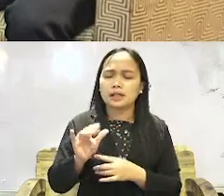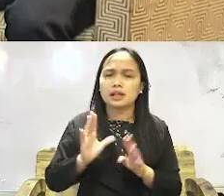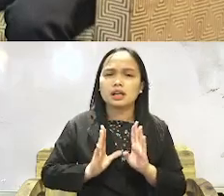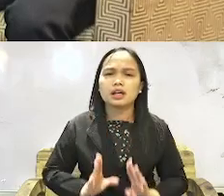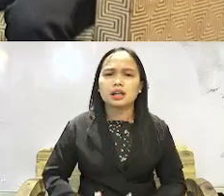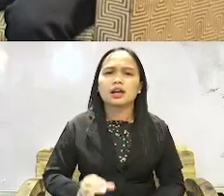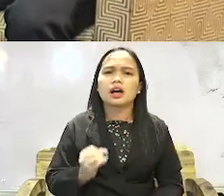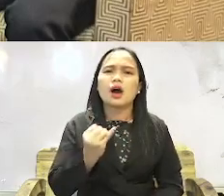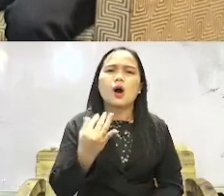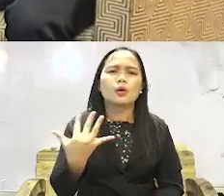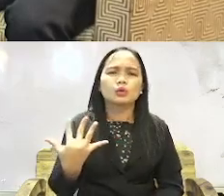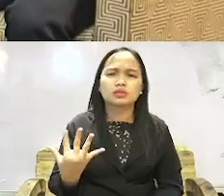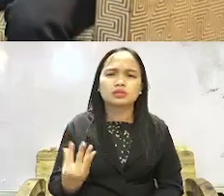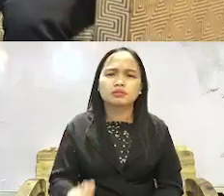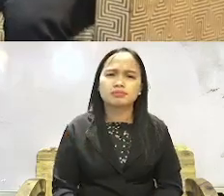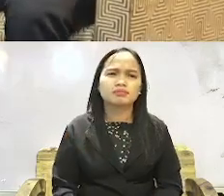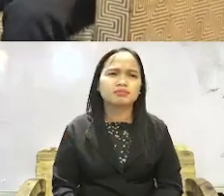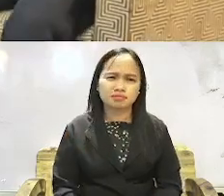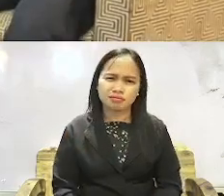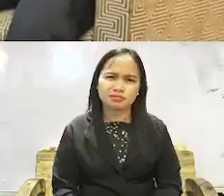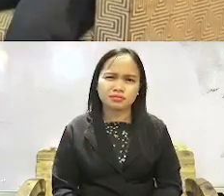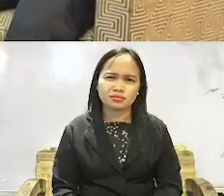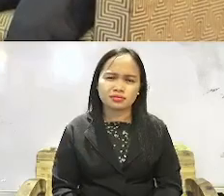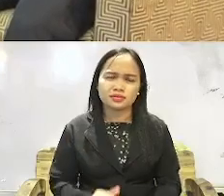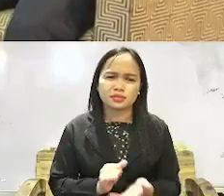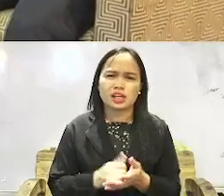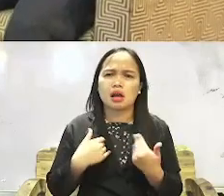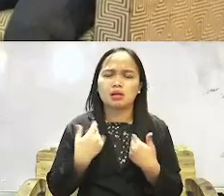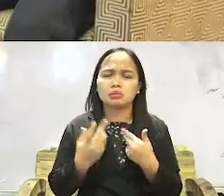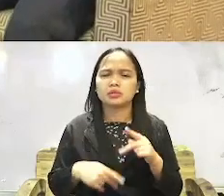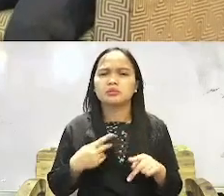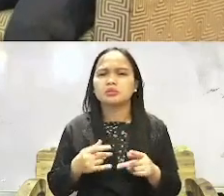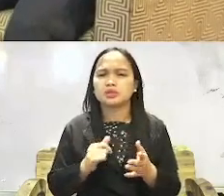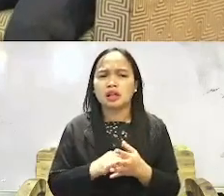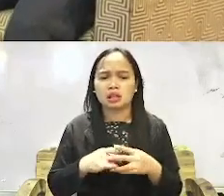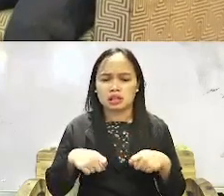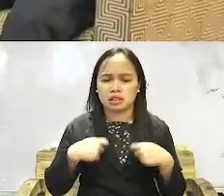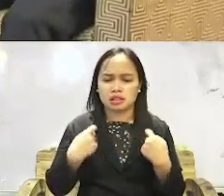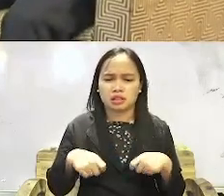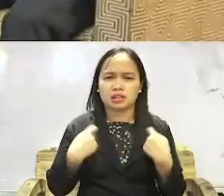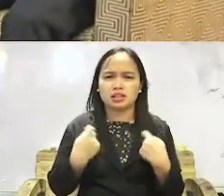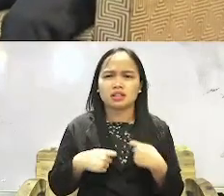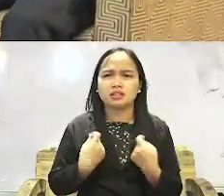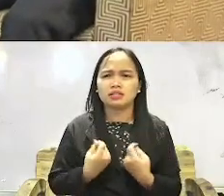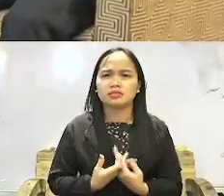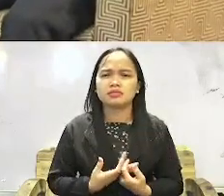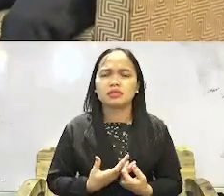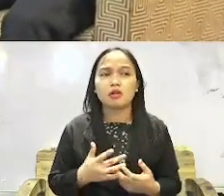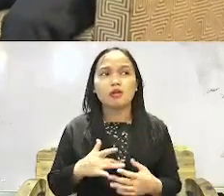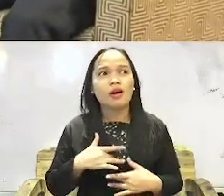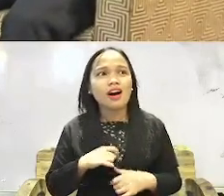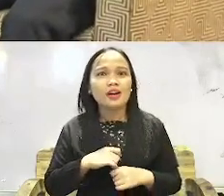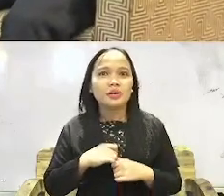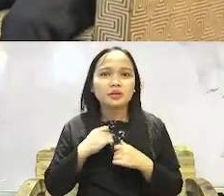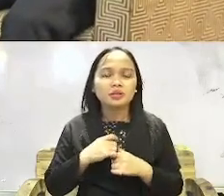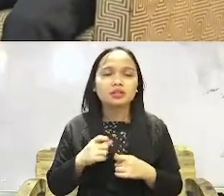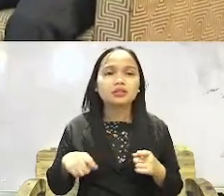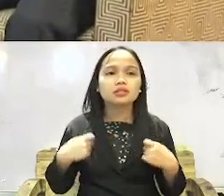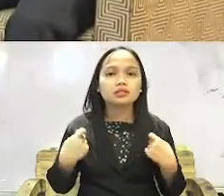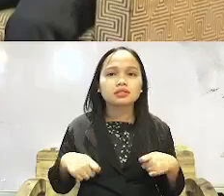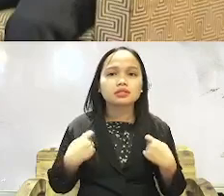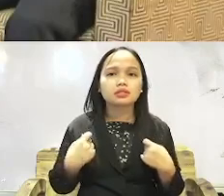Yeah. Oh. You see, meron ganun ang young people ngayon. You see, teenager pa lang, eh, pambihira. Proud sila dun, sir. Proud. Proud sila dun. Teenager pa